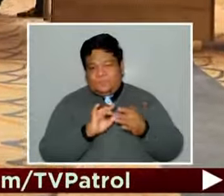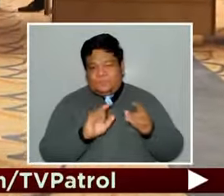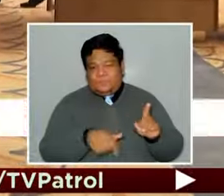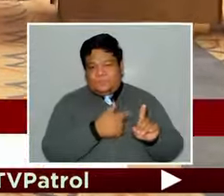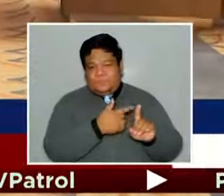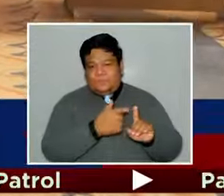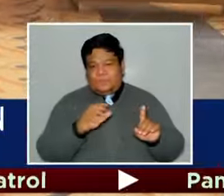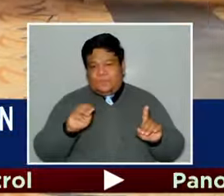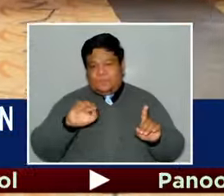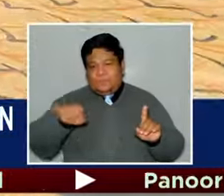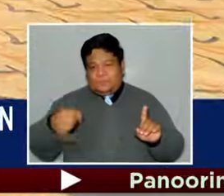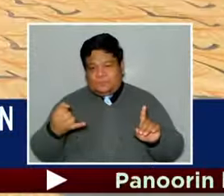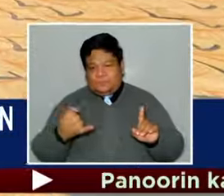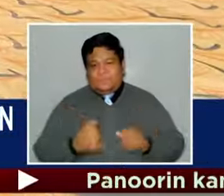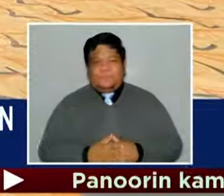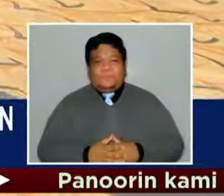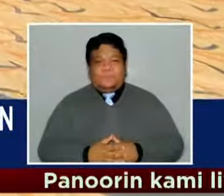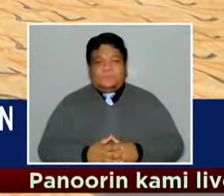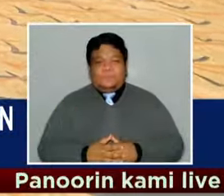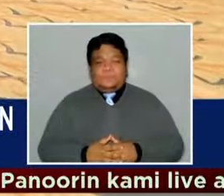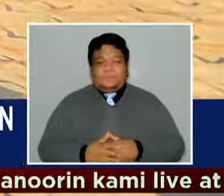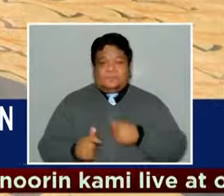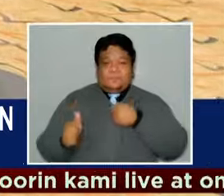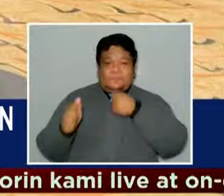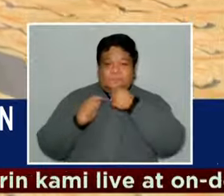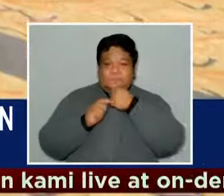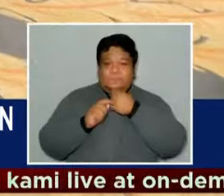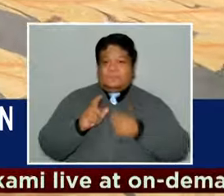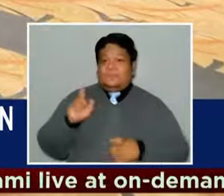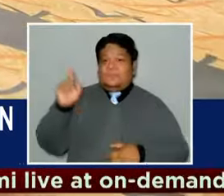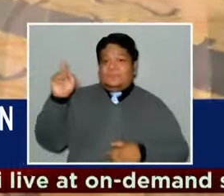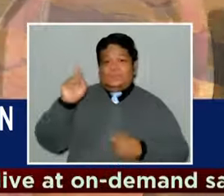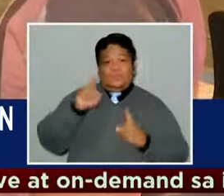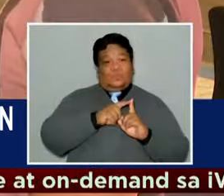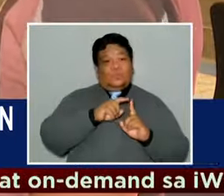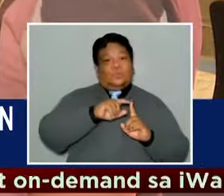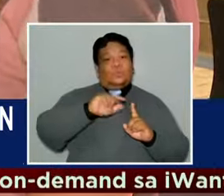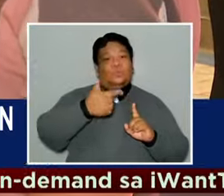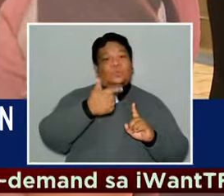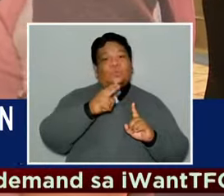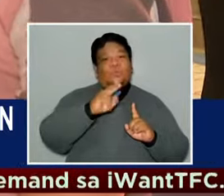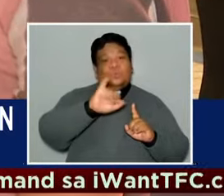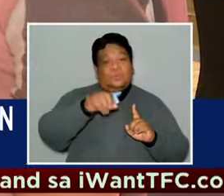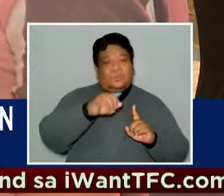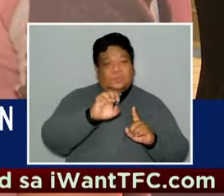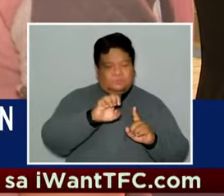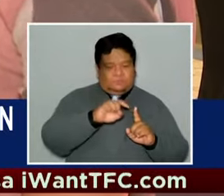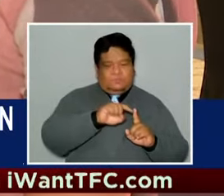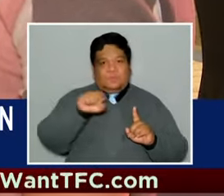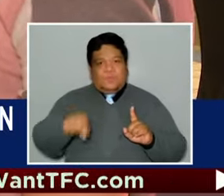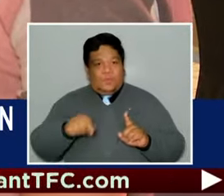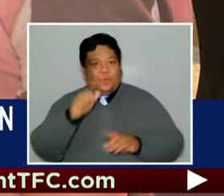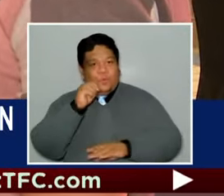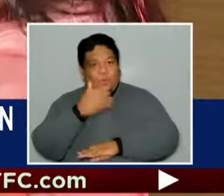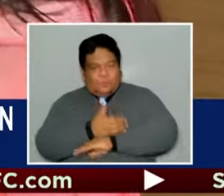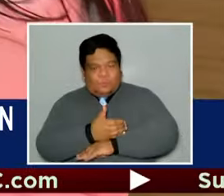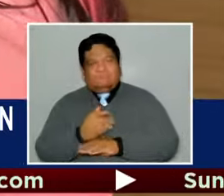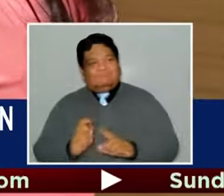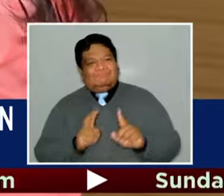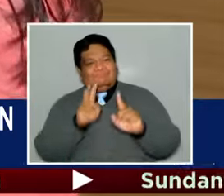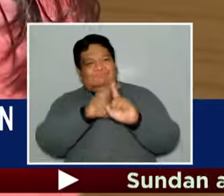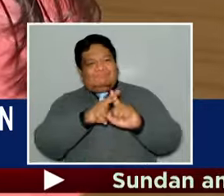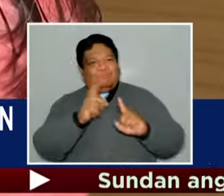Isa ang 4-year-old daughter ng actor-singer na si Gucci Lorenzana na si Cassidy sa mga nag-audition para sa papel na Tam